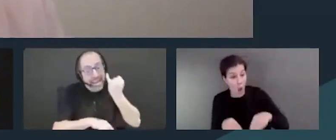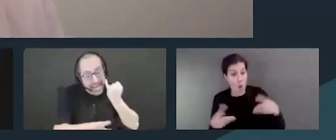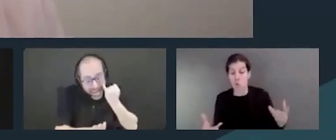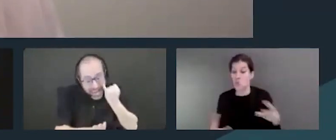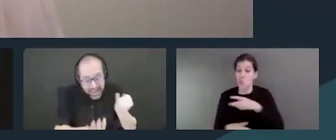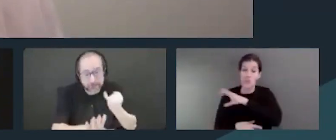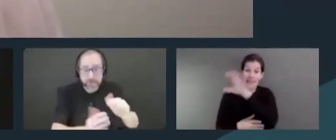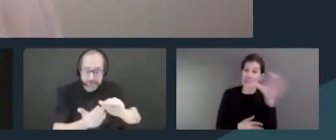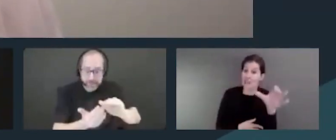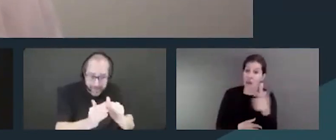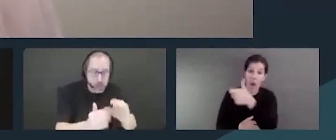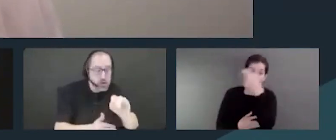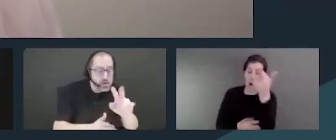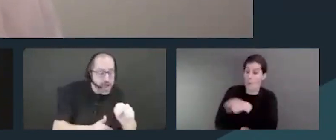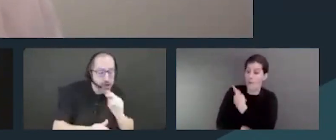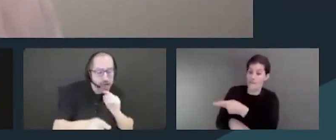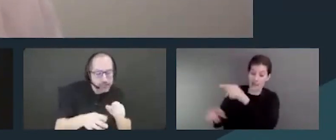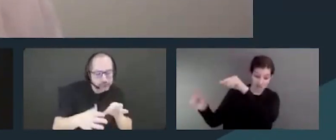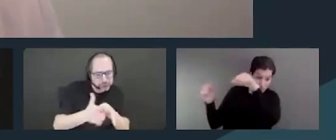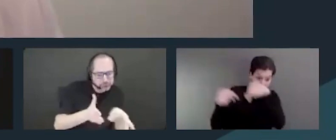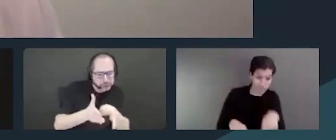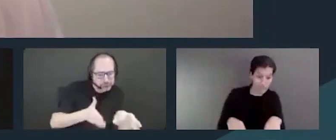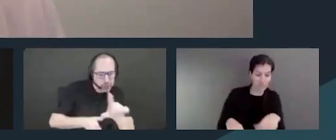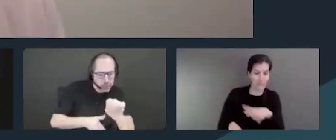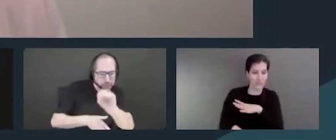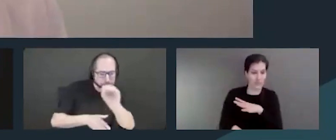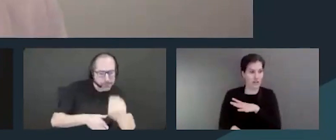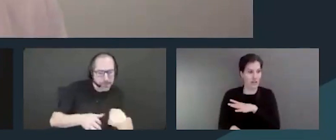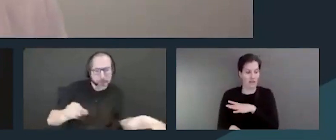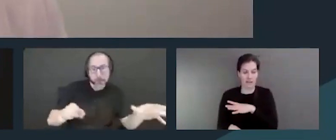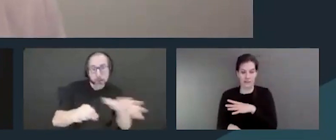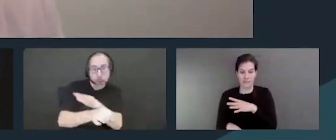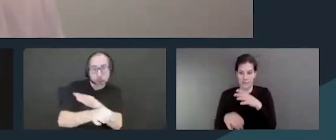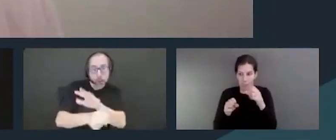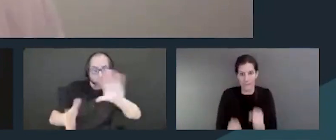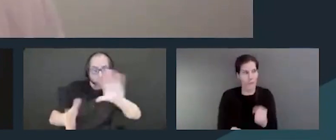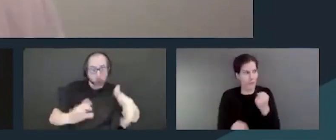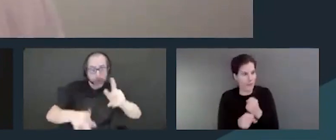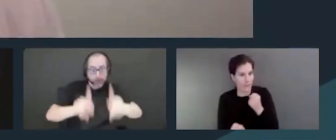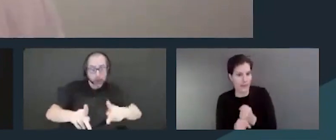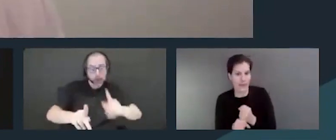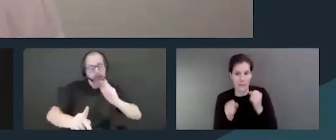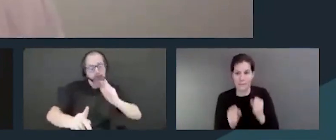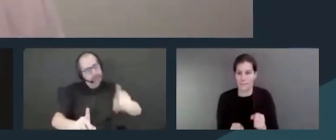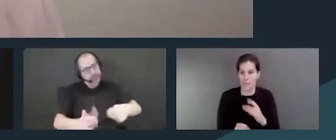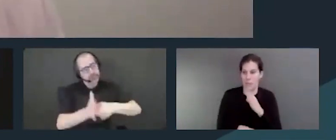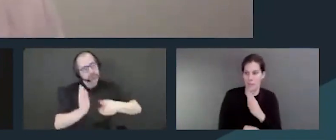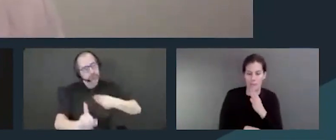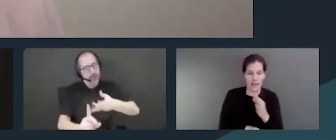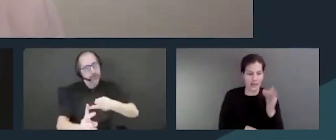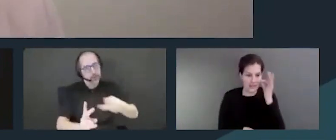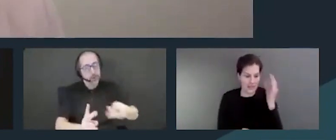Et donc, ça représente 20% de la population. Donc, présentement, il y a